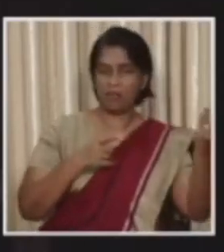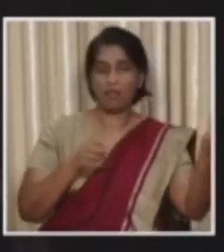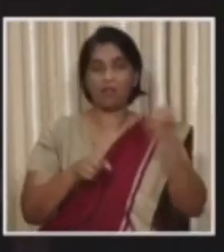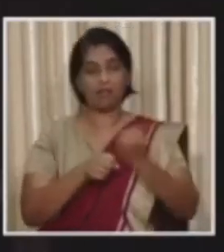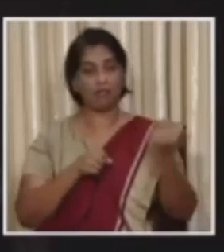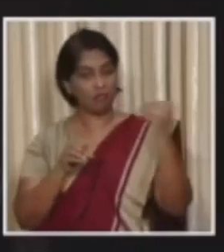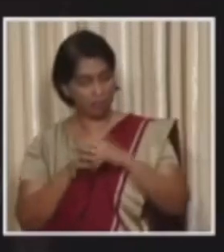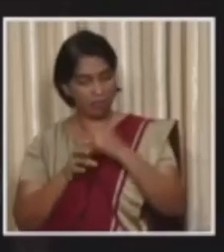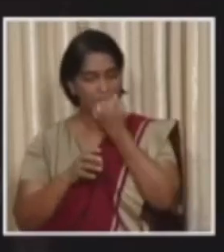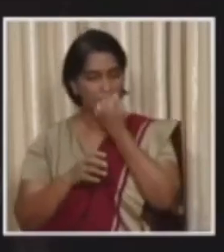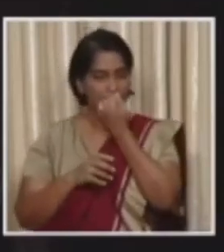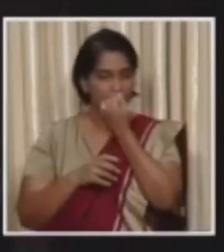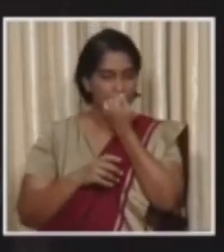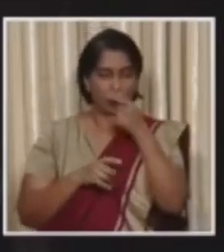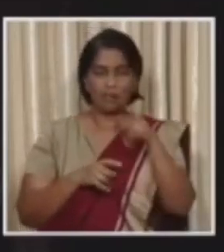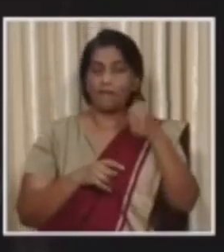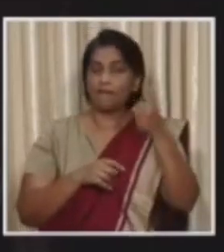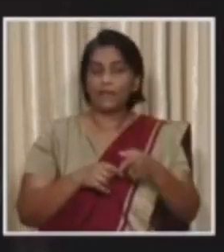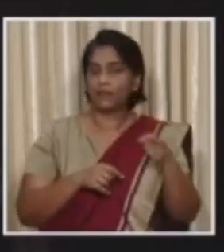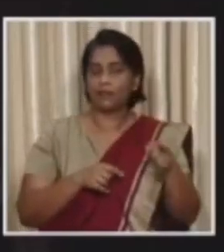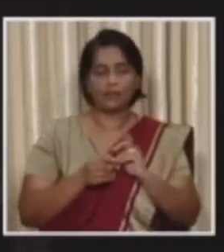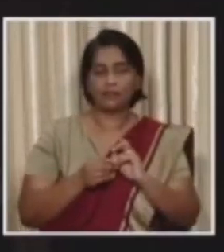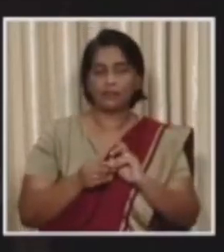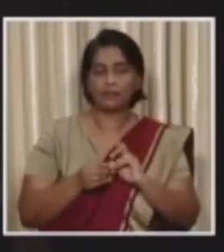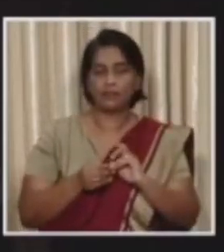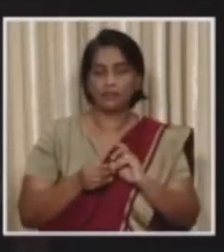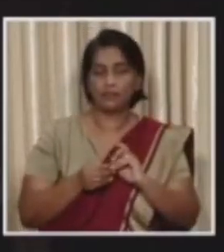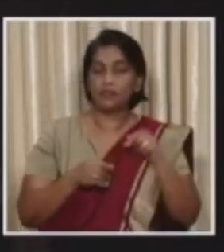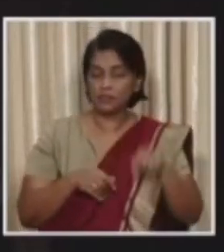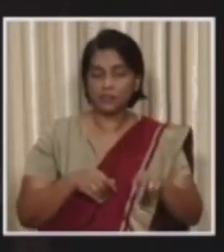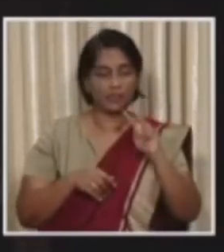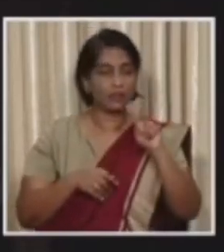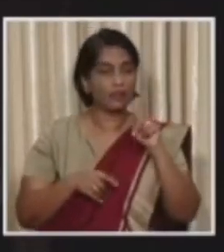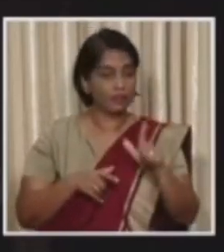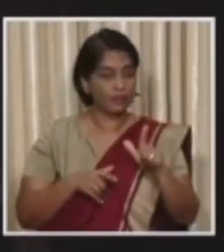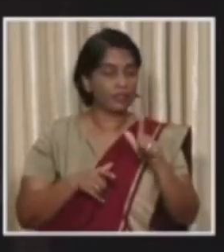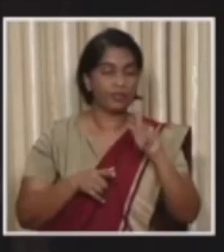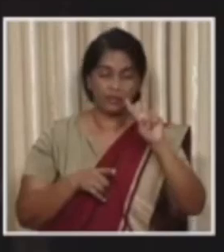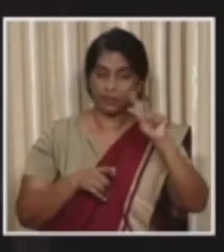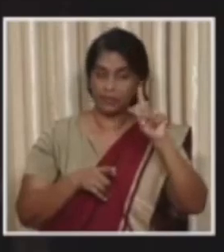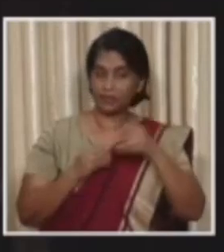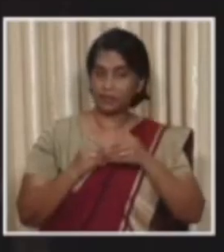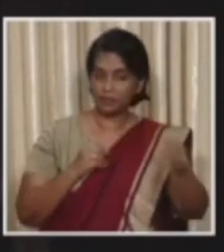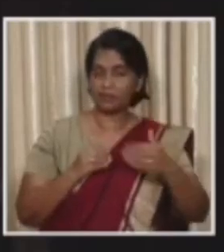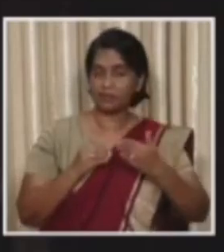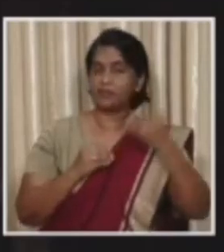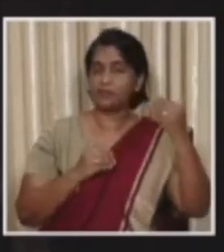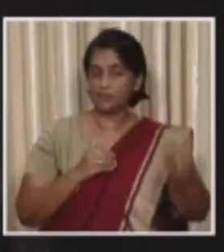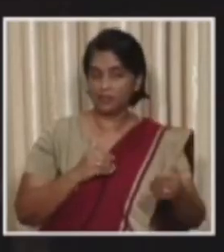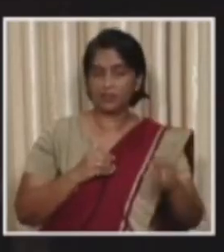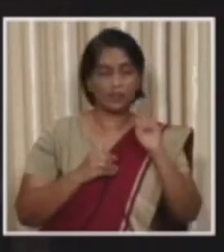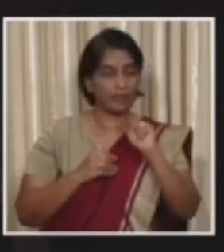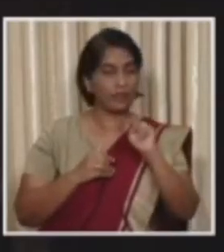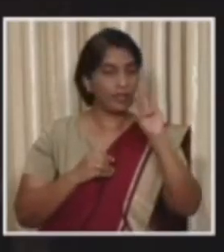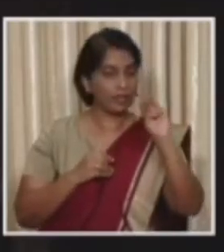එන්න හදන අයද කියන එක නෙවෙයි වැදගත් වෙන්නේ මේ මොහොතේදී 21 වෙනි සියවසේ. අපි මේ ඊළඟ